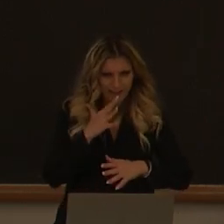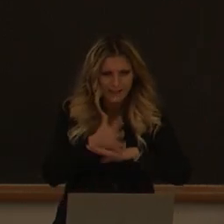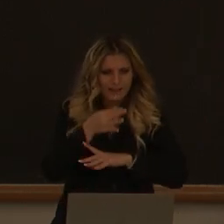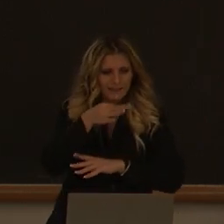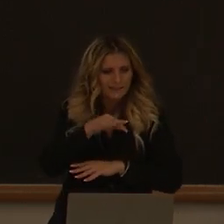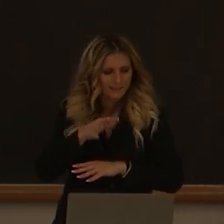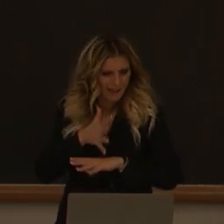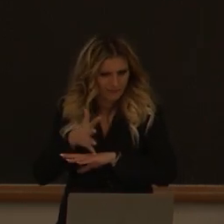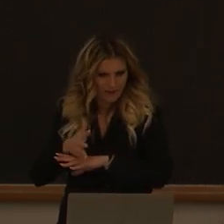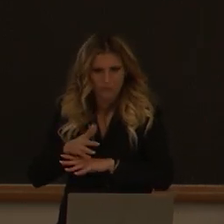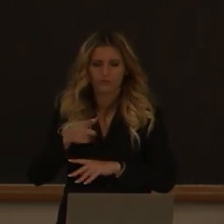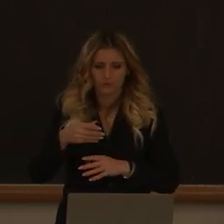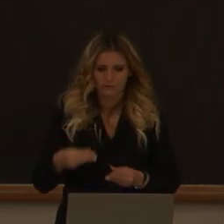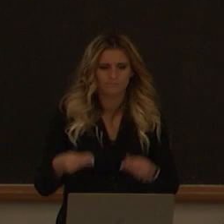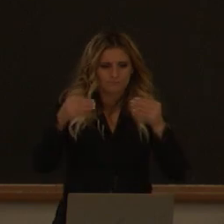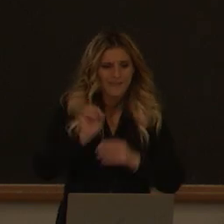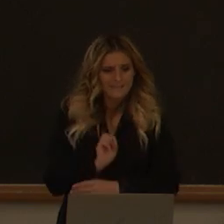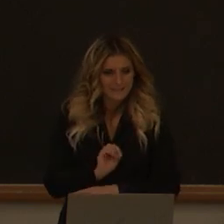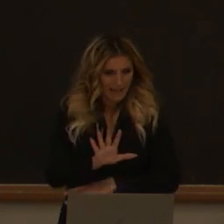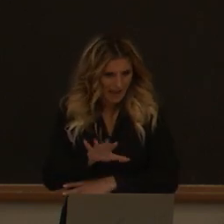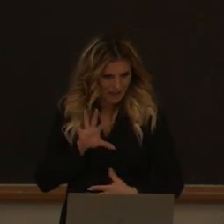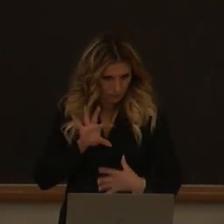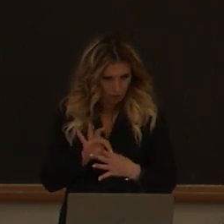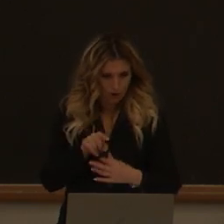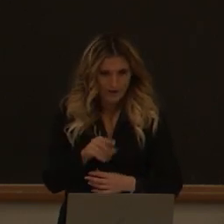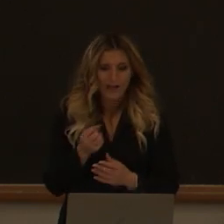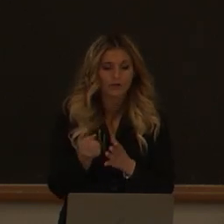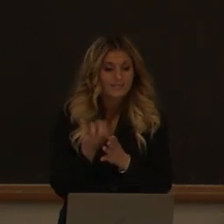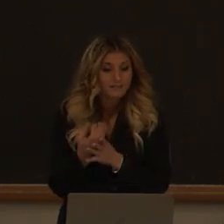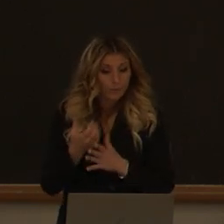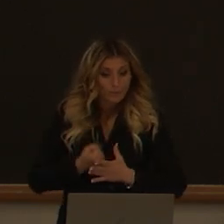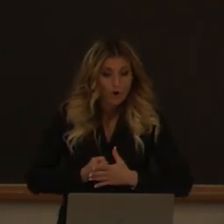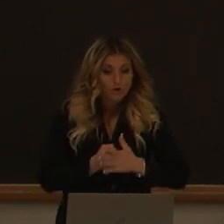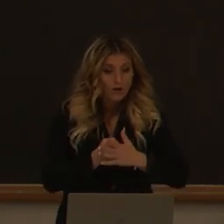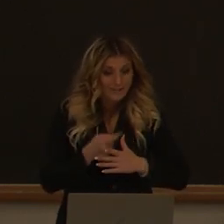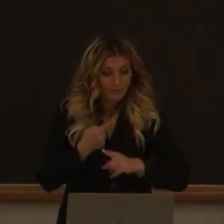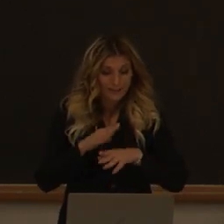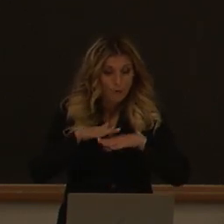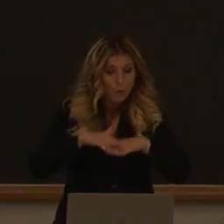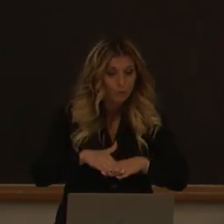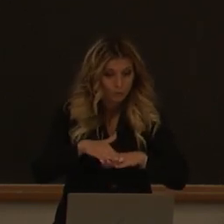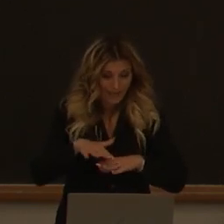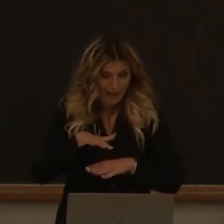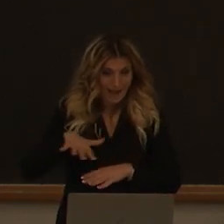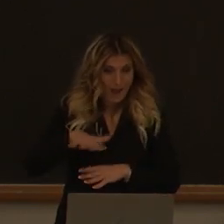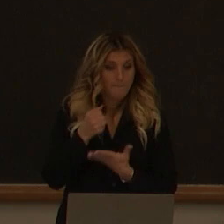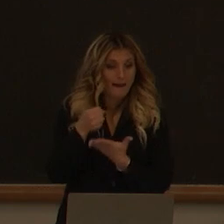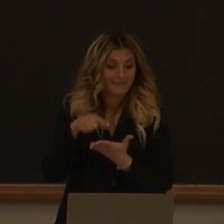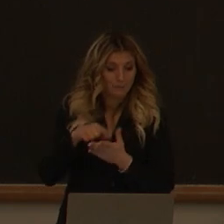con relazioni, con PowerPoint, con slide, sullo sviluppo sostenibile e tutela del patrimonio